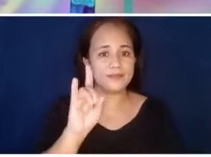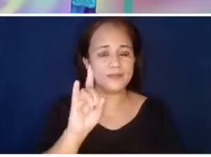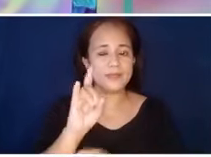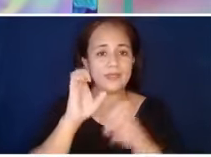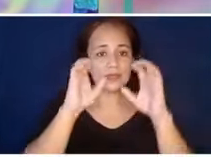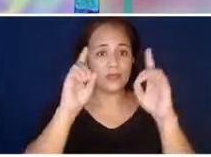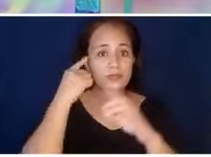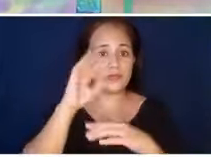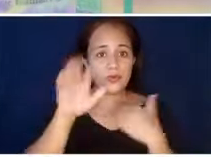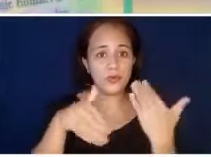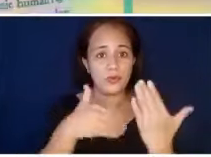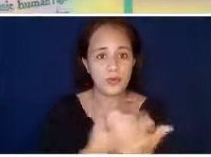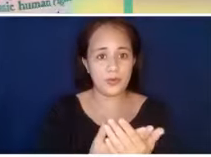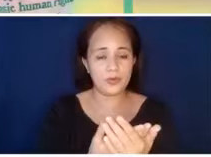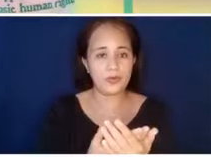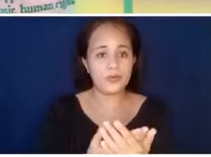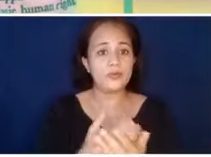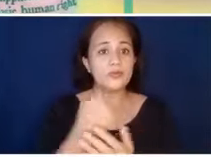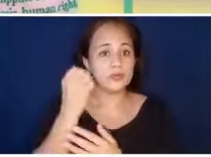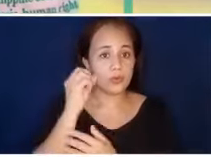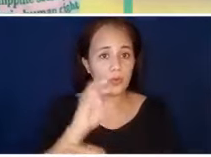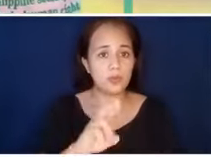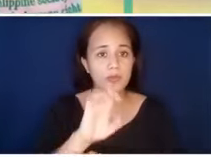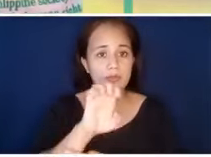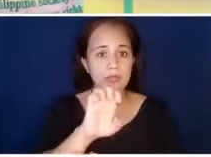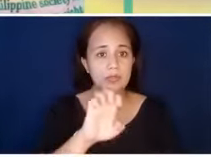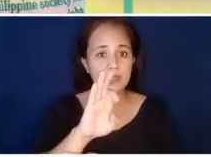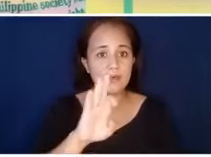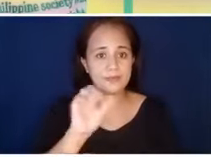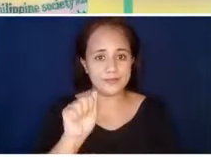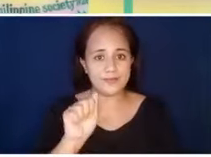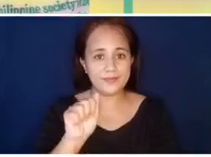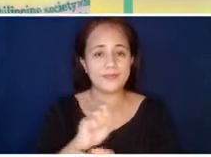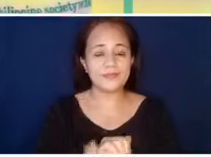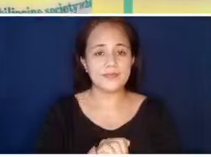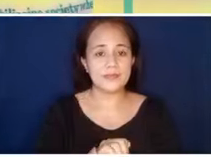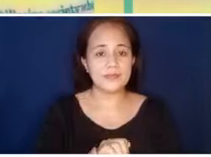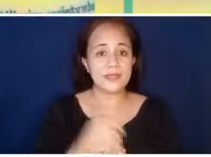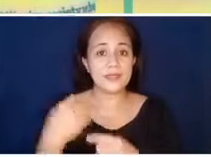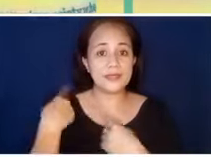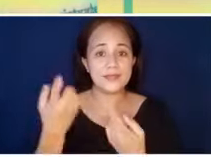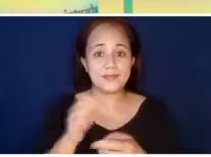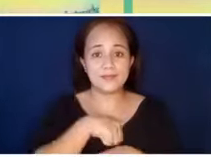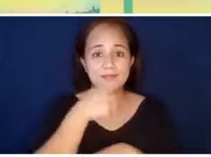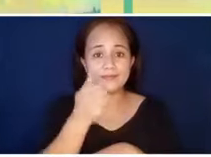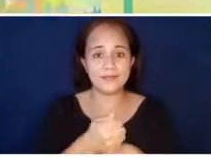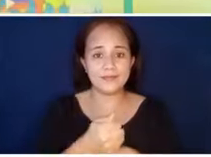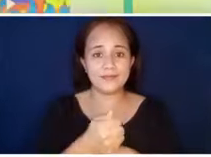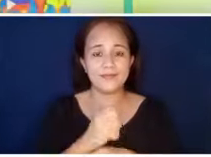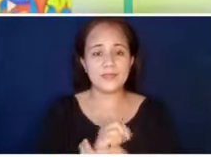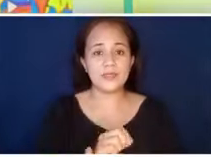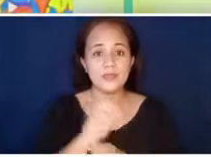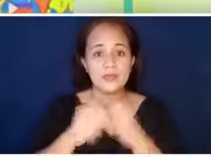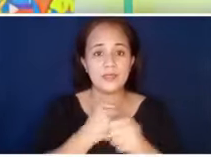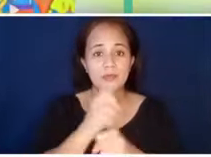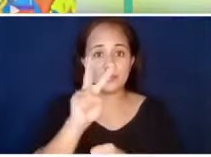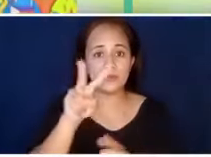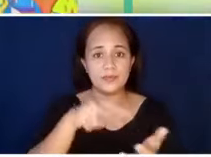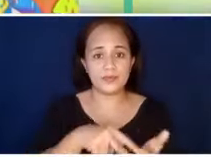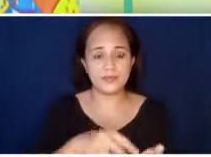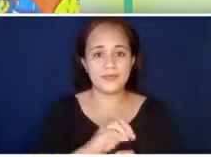Edukasyon para sa Lahat o Education for All o EFA mula nang itinatag ito taong